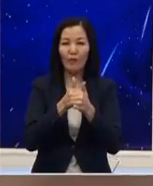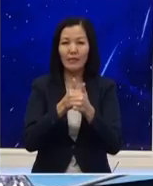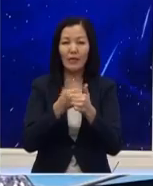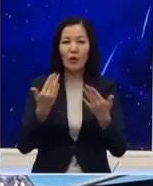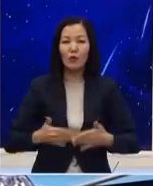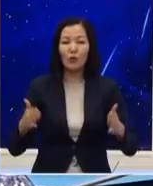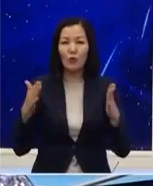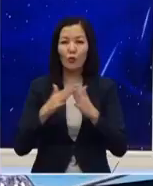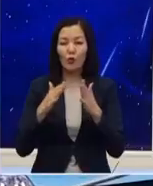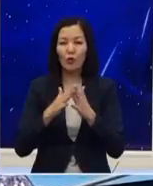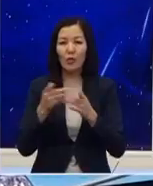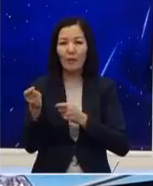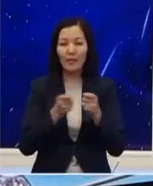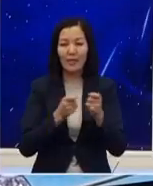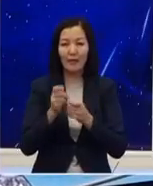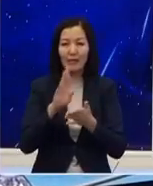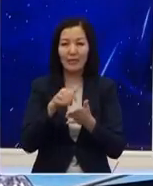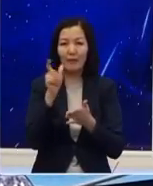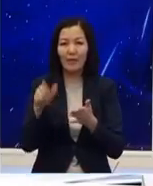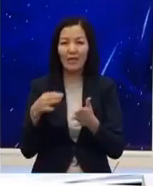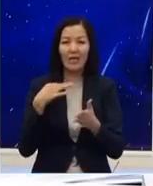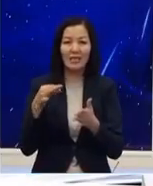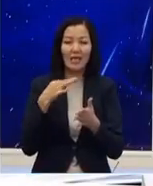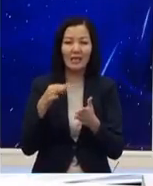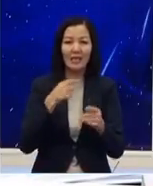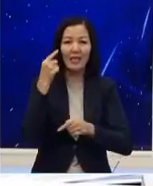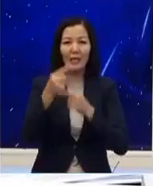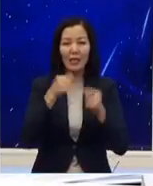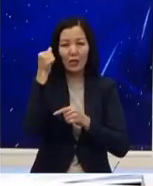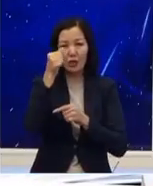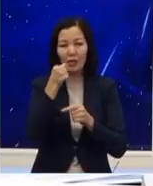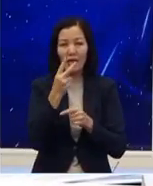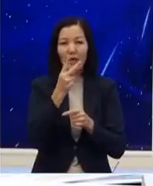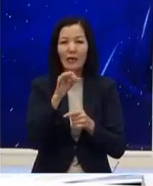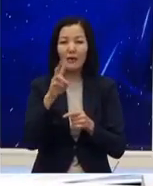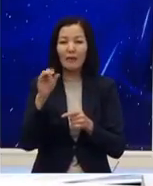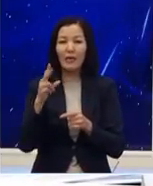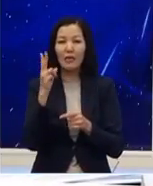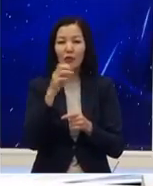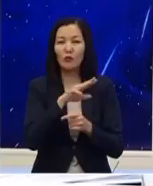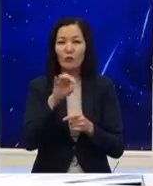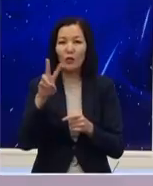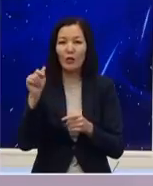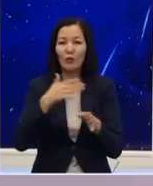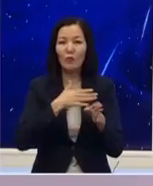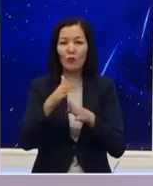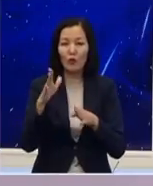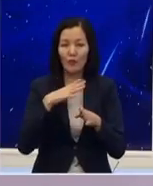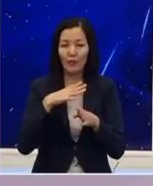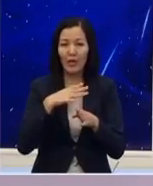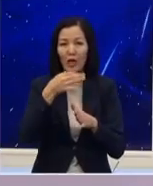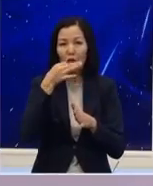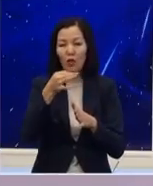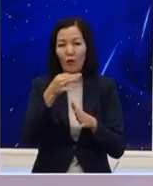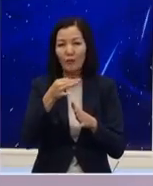үй коммуналдық шаруашылық басқармасы басшысы салғырттығынан келер жылға тек 2 миллиард 200 миллион теңге бөлініпті.